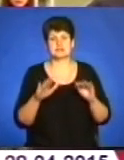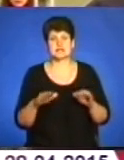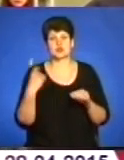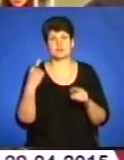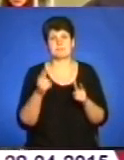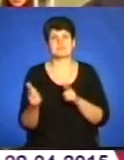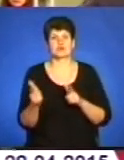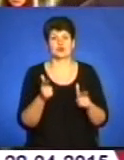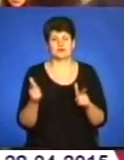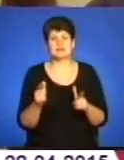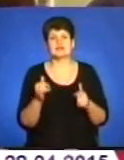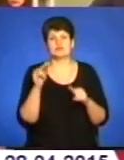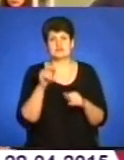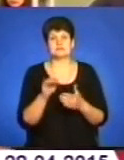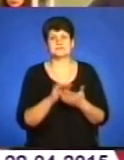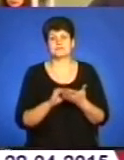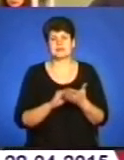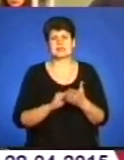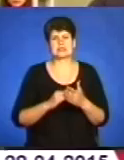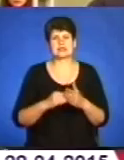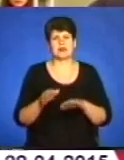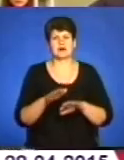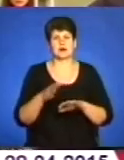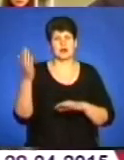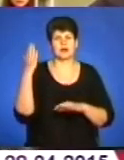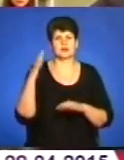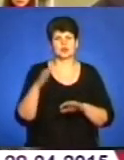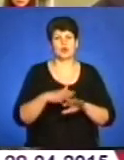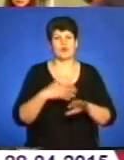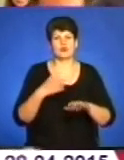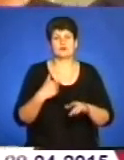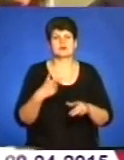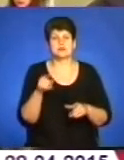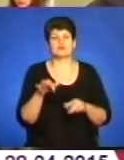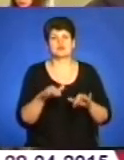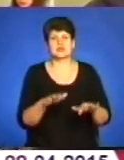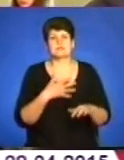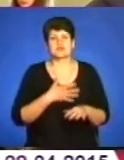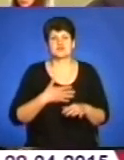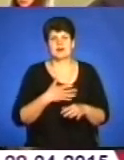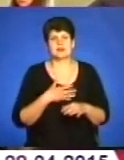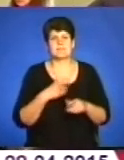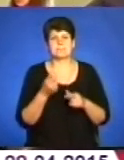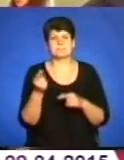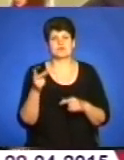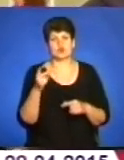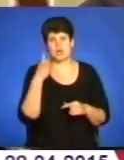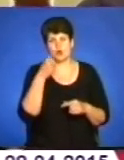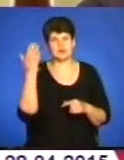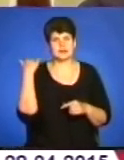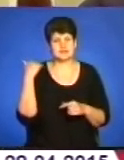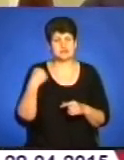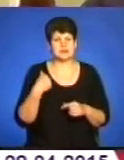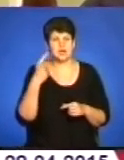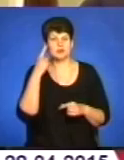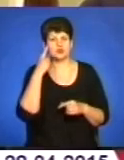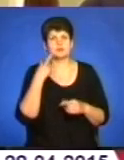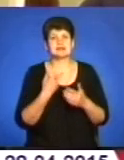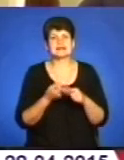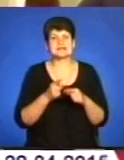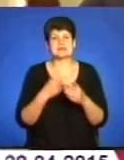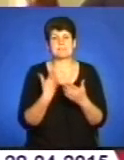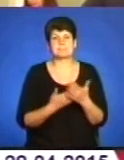вони закарбують надовго ті події, які ми переживали півтори роки тому. Я думаю, що саме на таких